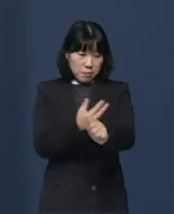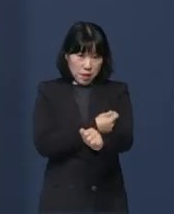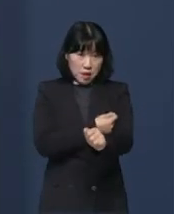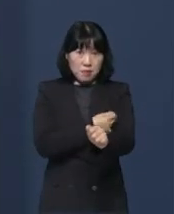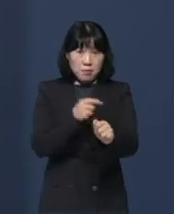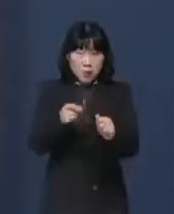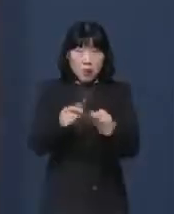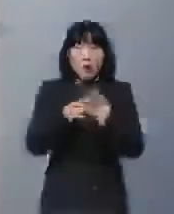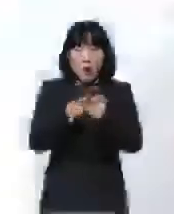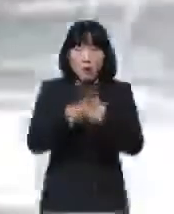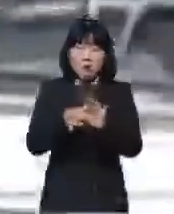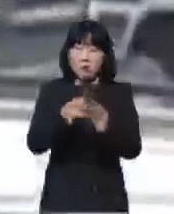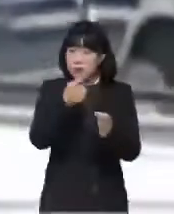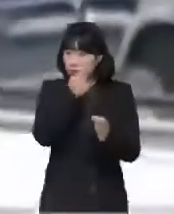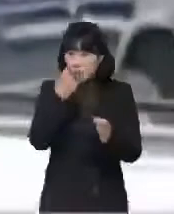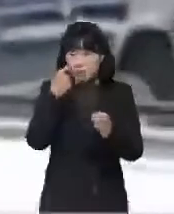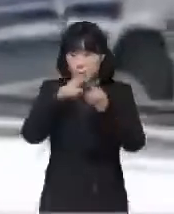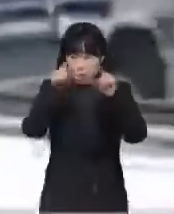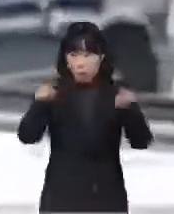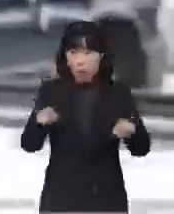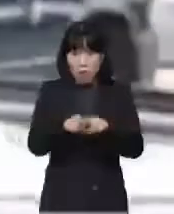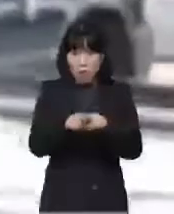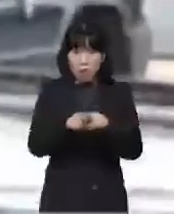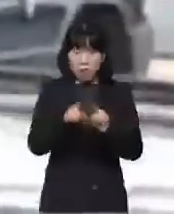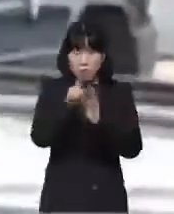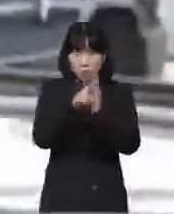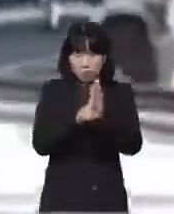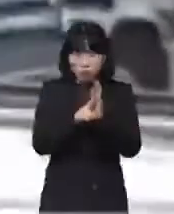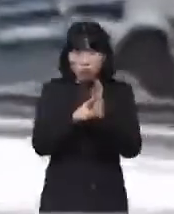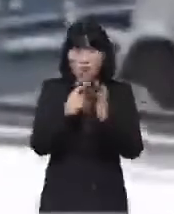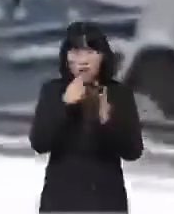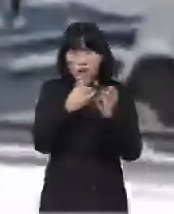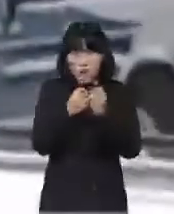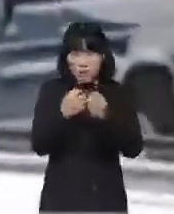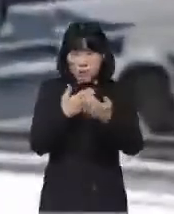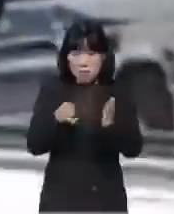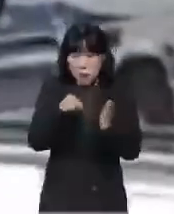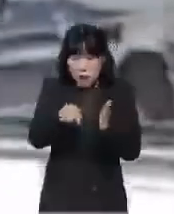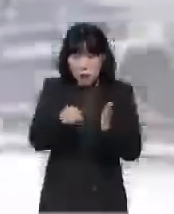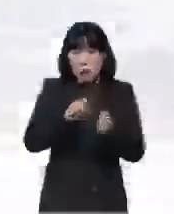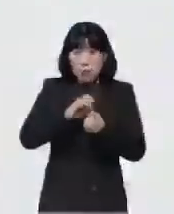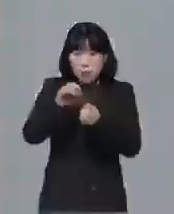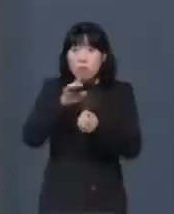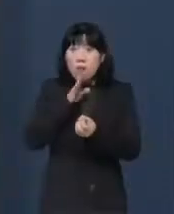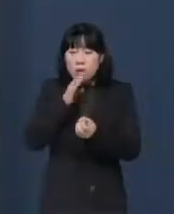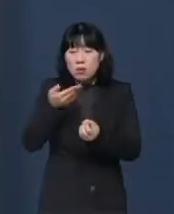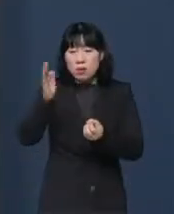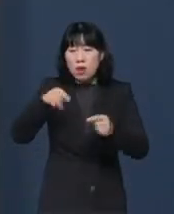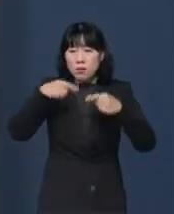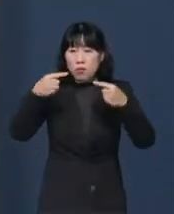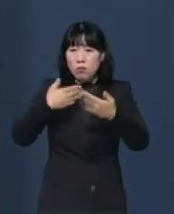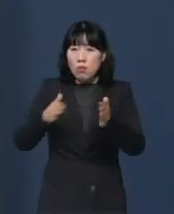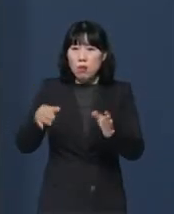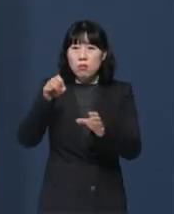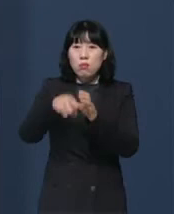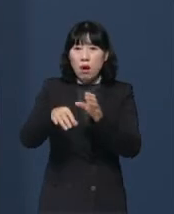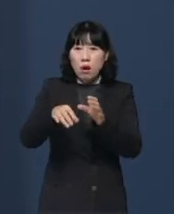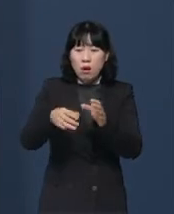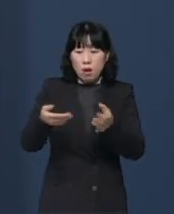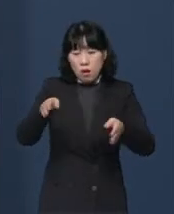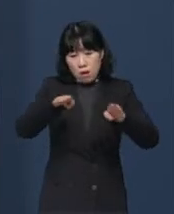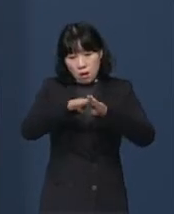증명서입니다. 백신이 콜드체인 관리에 취약한 종이 상자에 담겨 유통됐는데 포장